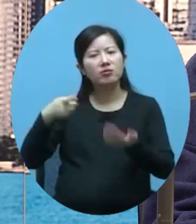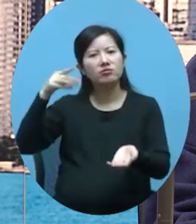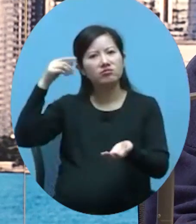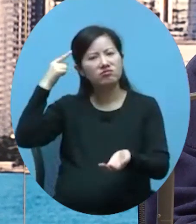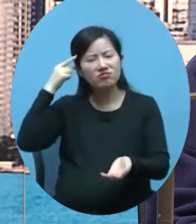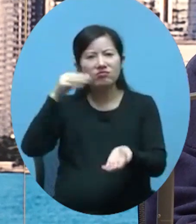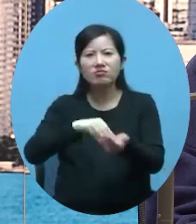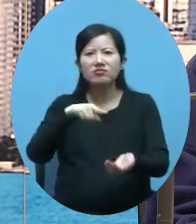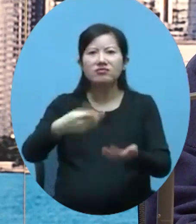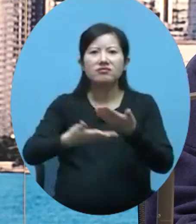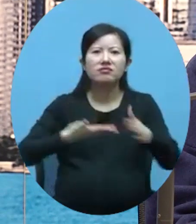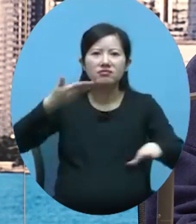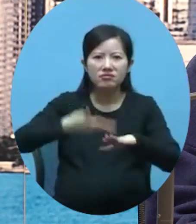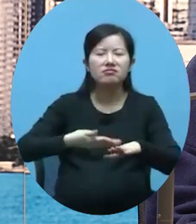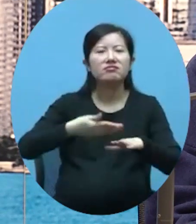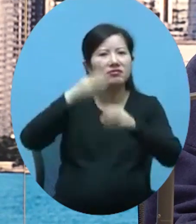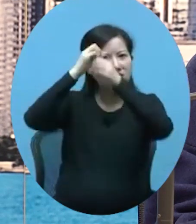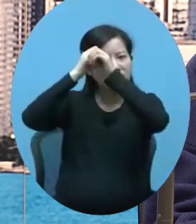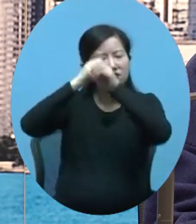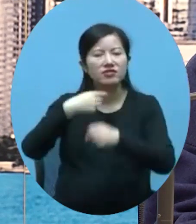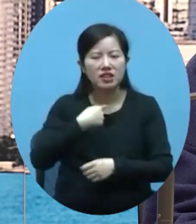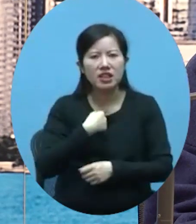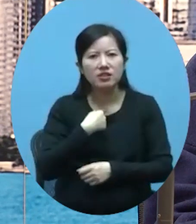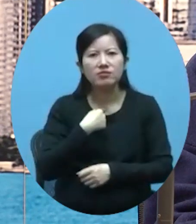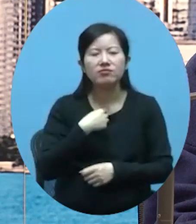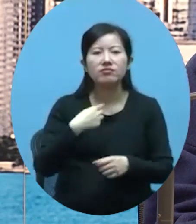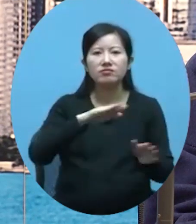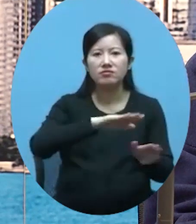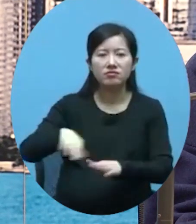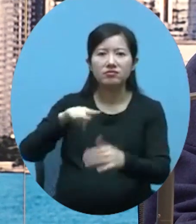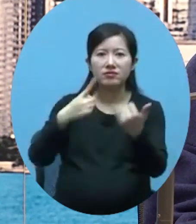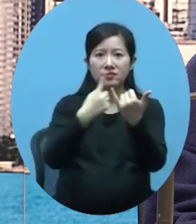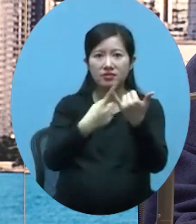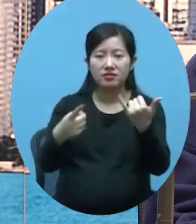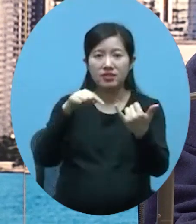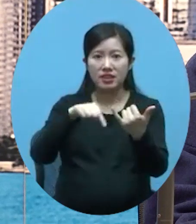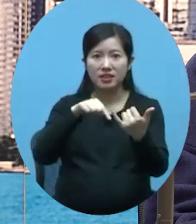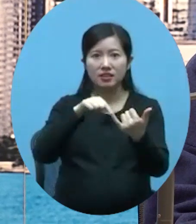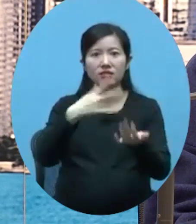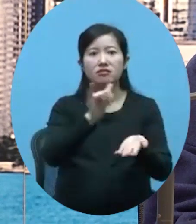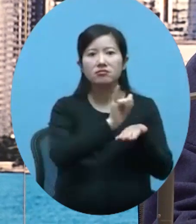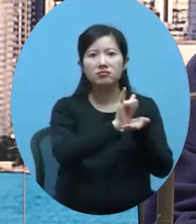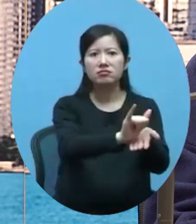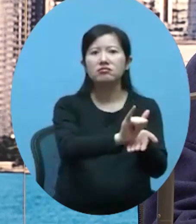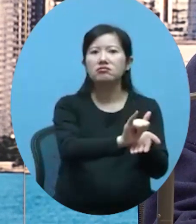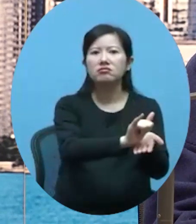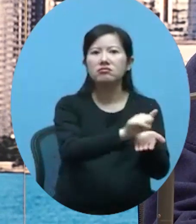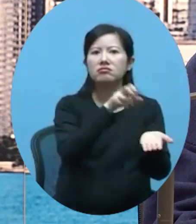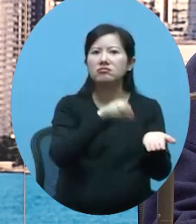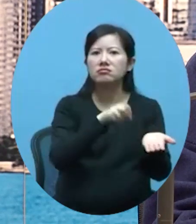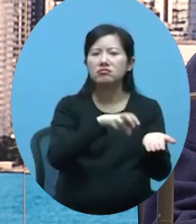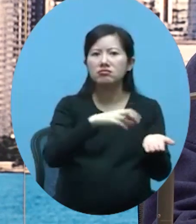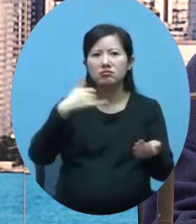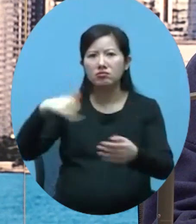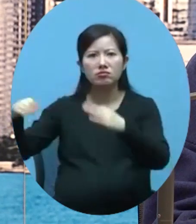我想讲回这个61个个案他是进了院之后他是没有出到院的他一直都是医生观察